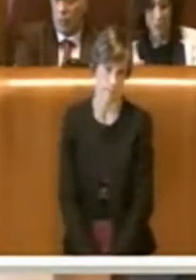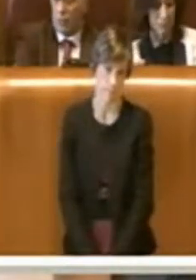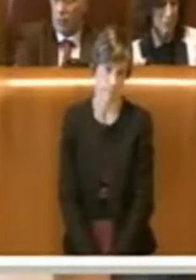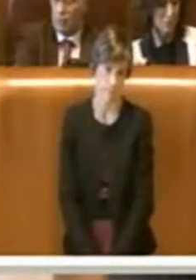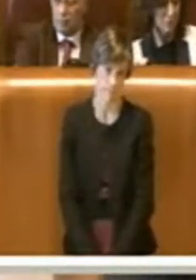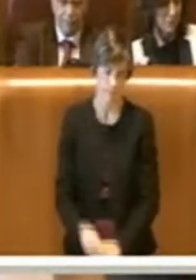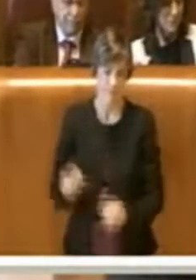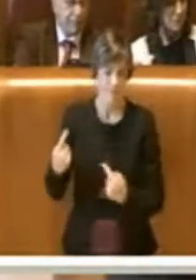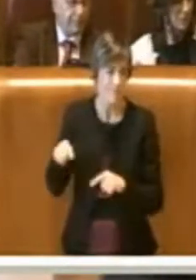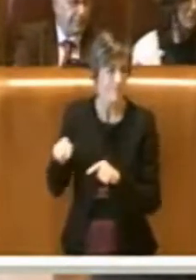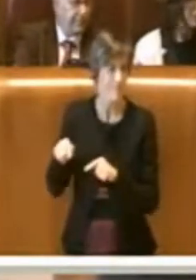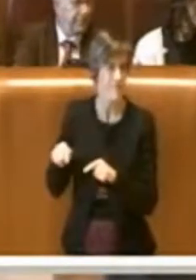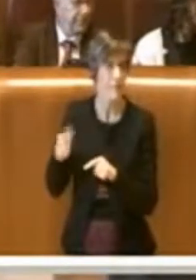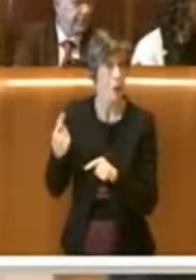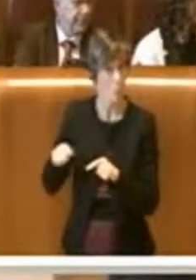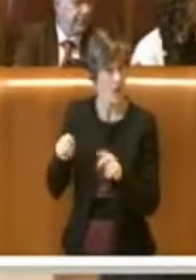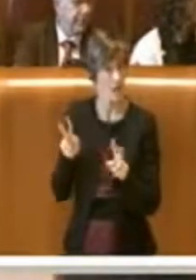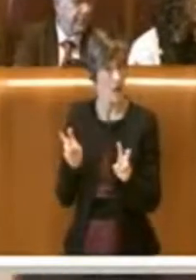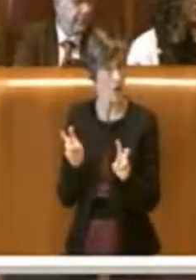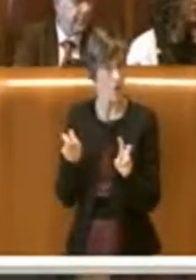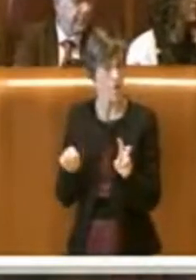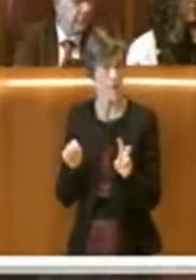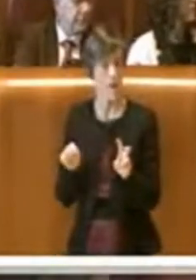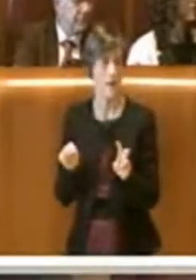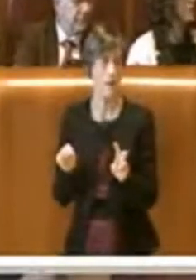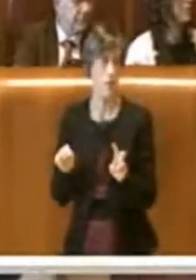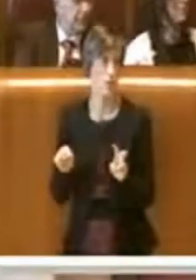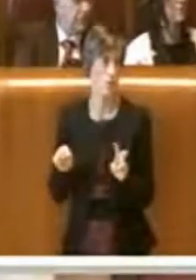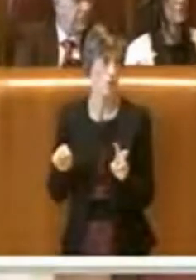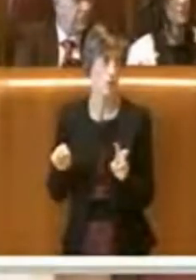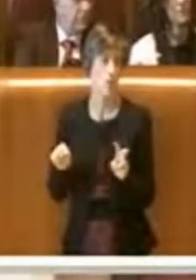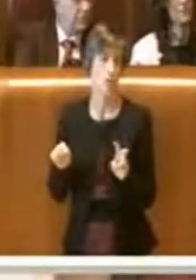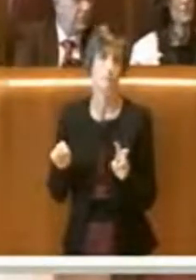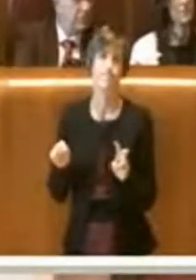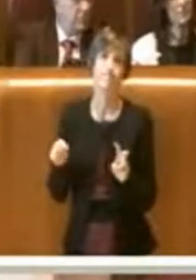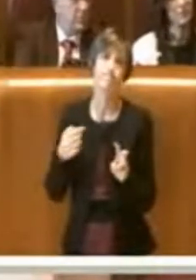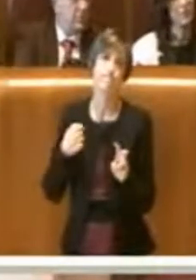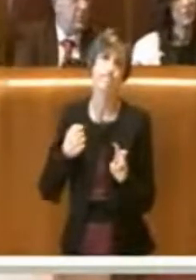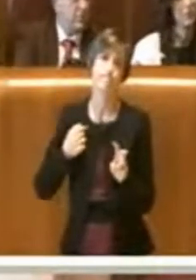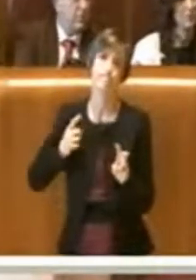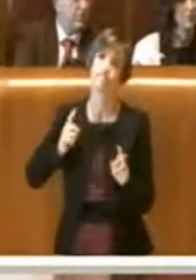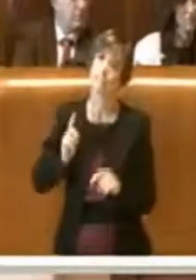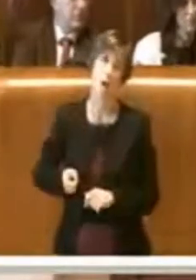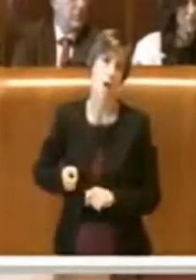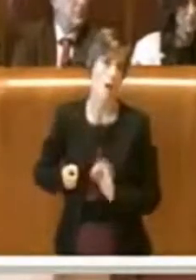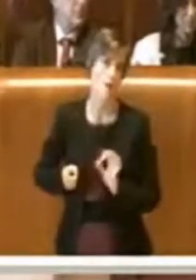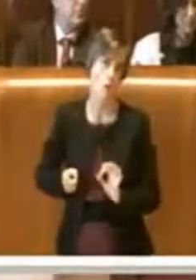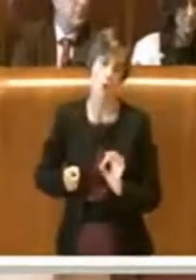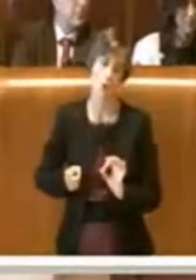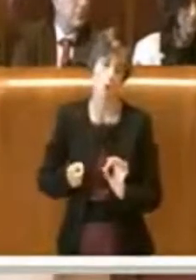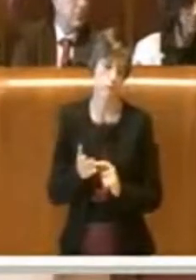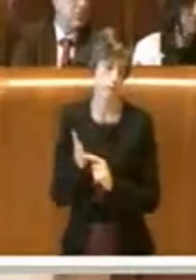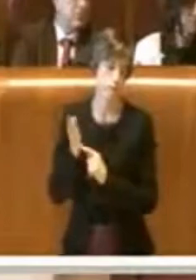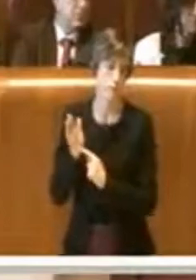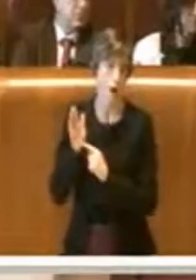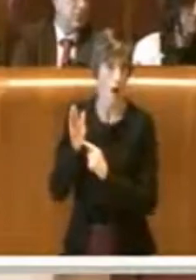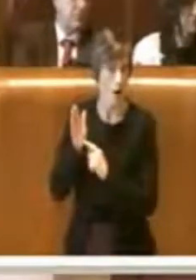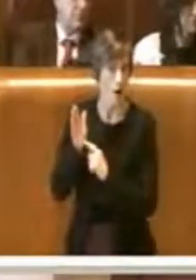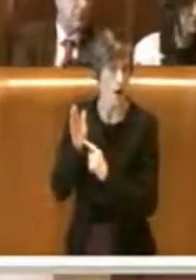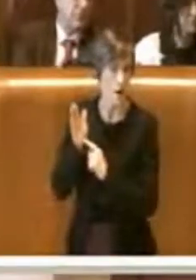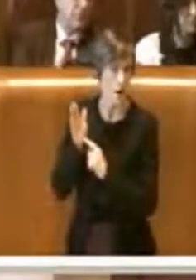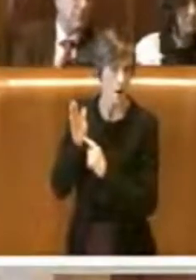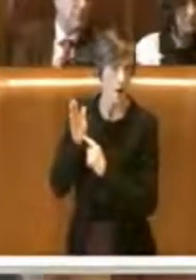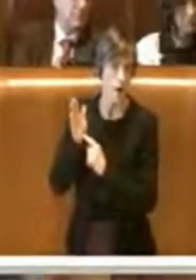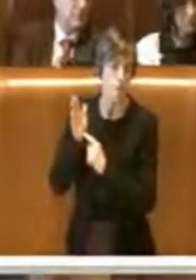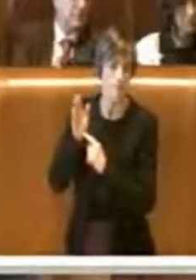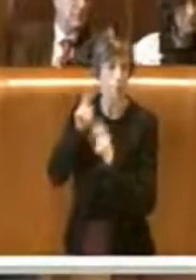Su questo argomento non posso che riportare l'attenzione anche sui